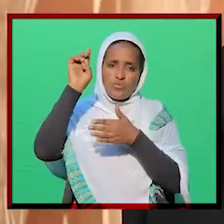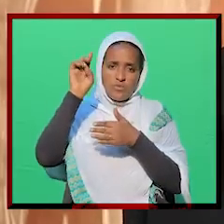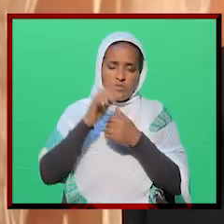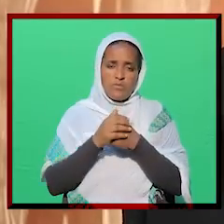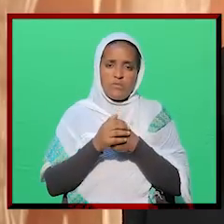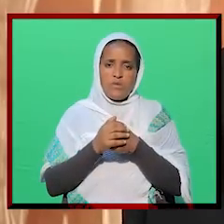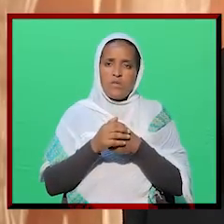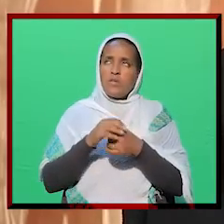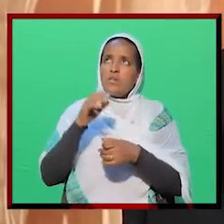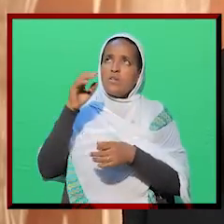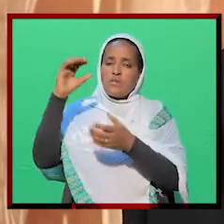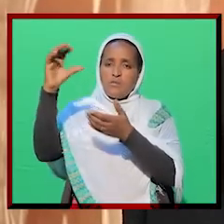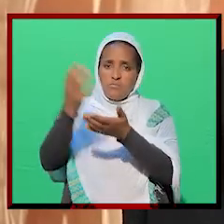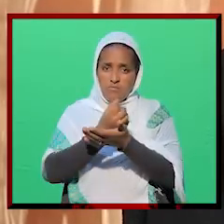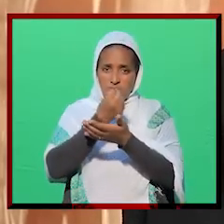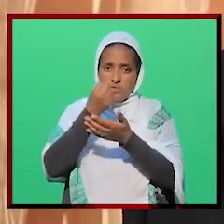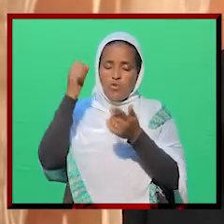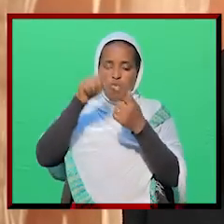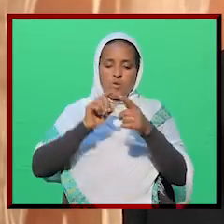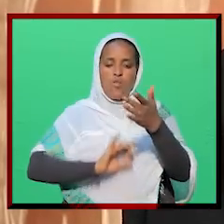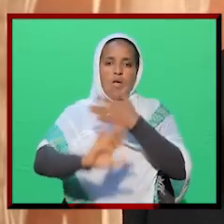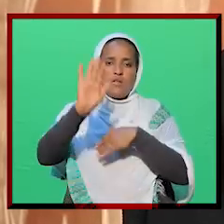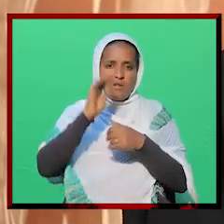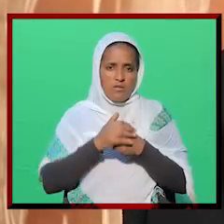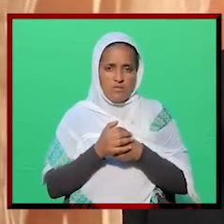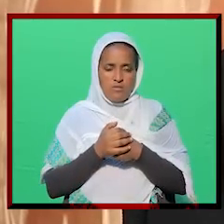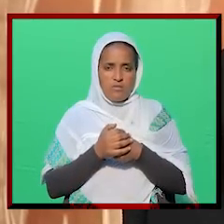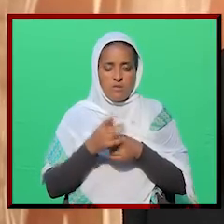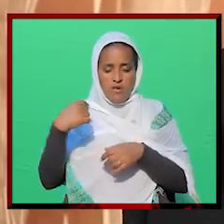ባነጋገር አንድ ይሁን እንጂ በመስጥር ወደ አንድነት ሊጠጋ ይችላል። ባነጋገር የተለያየ ነው።